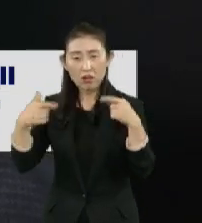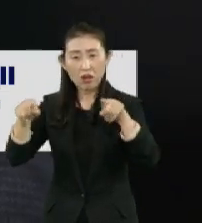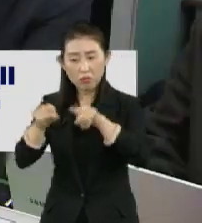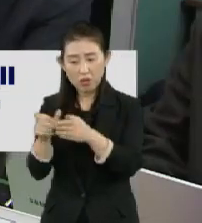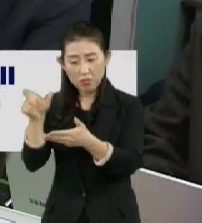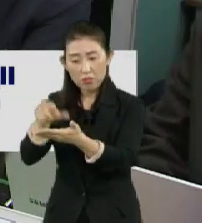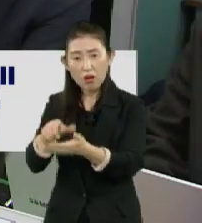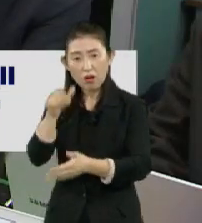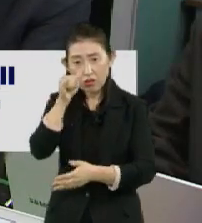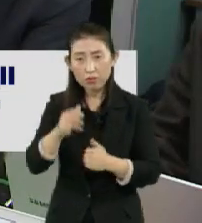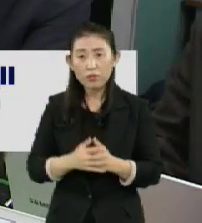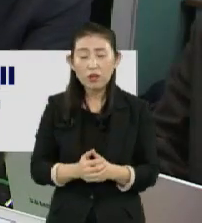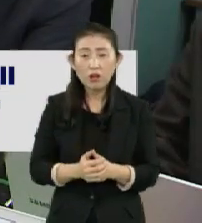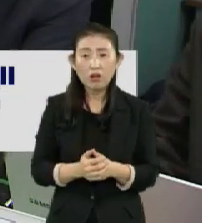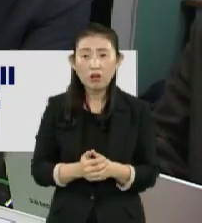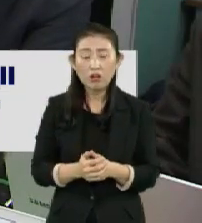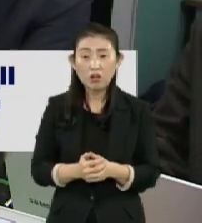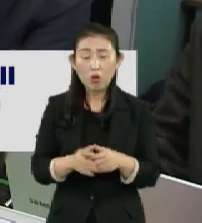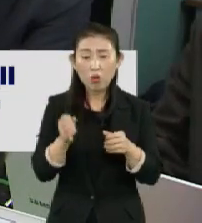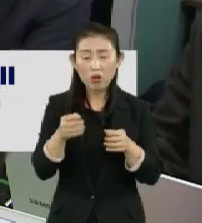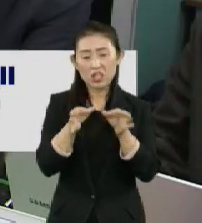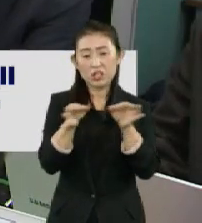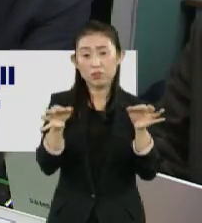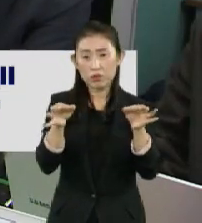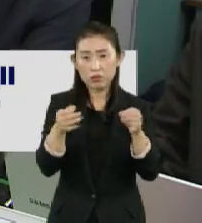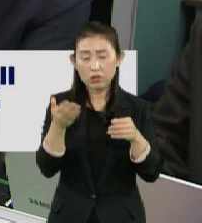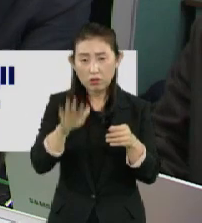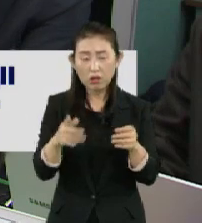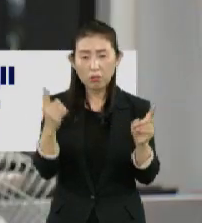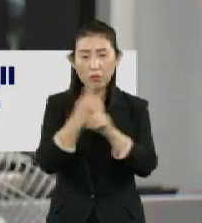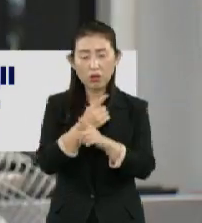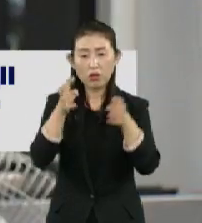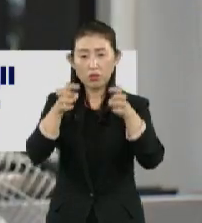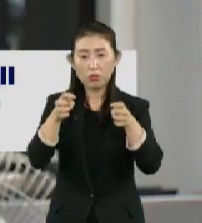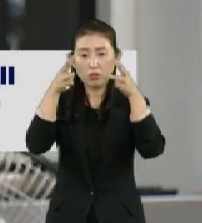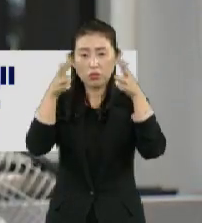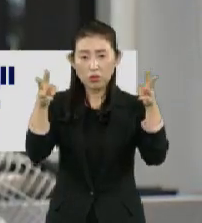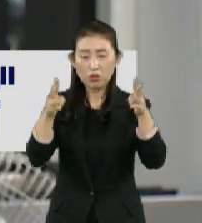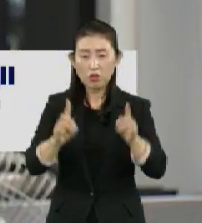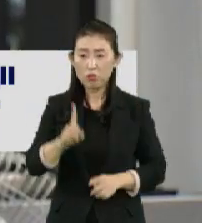끼워 넣었다며 층고를 10층에서 33층으로 높인